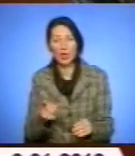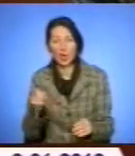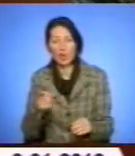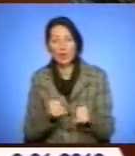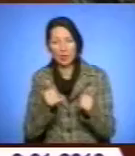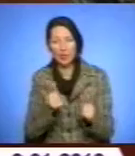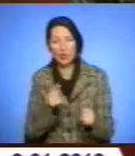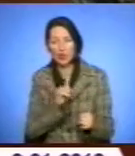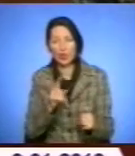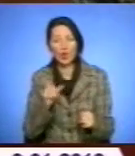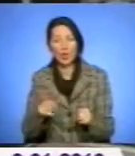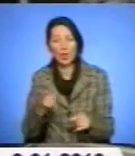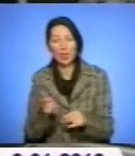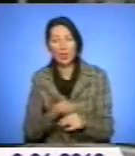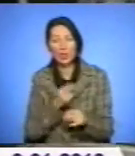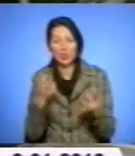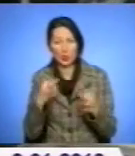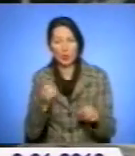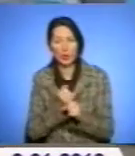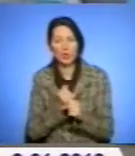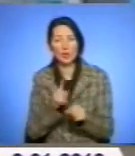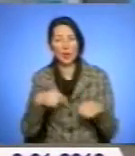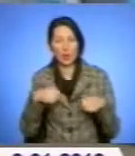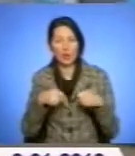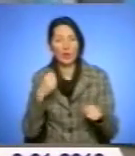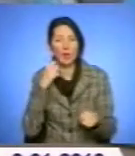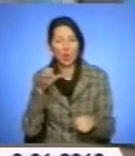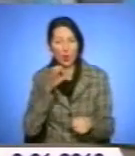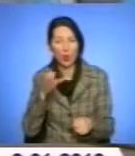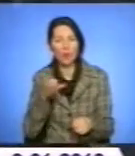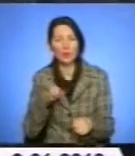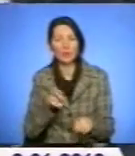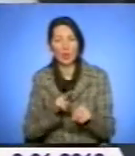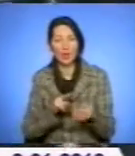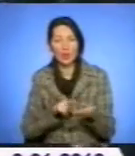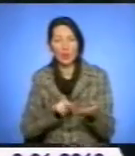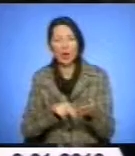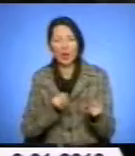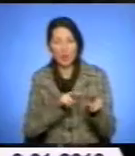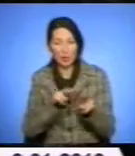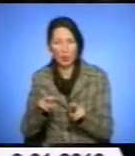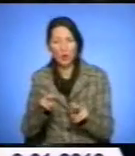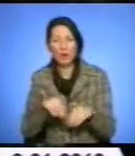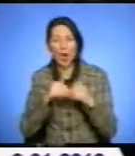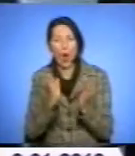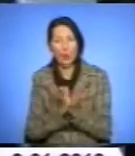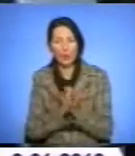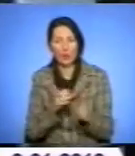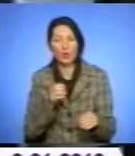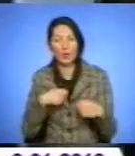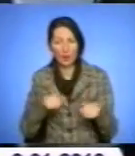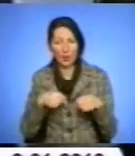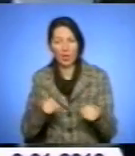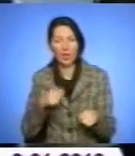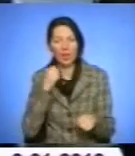фальсифікований алкоголь. Податківці посилено слідкують за оптовими реалізаторами спиртних напоїв. У 2012-му зі складових